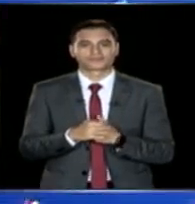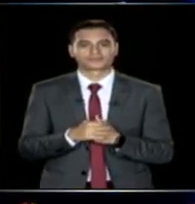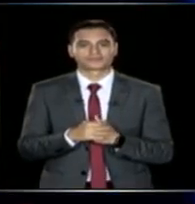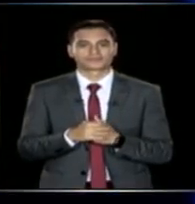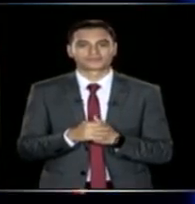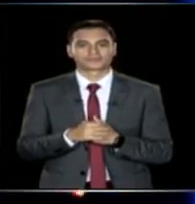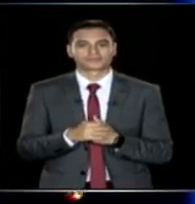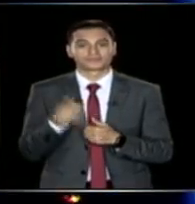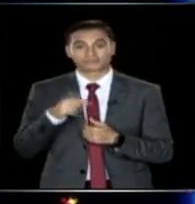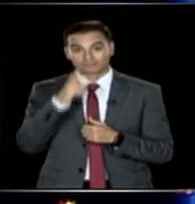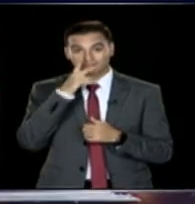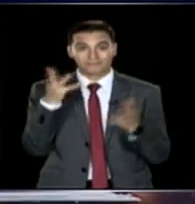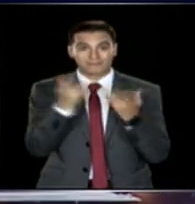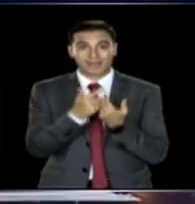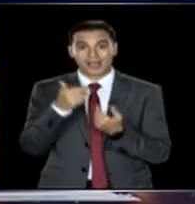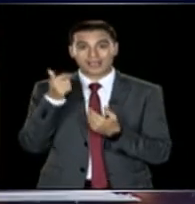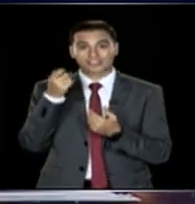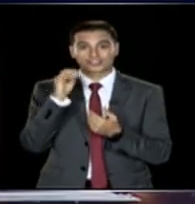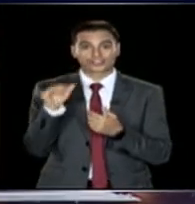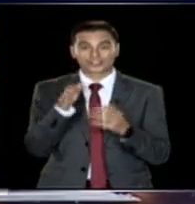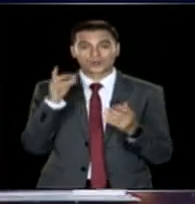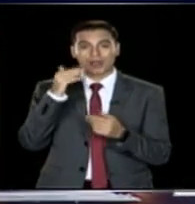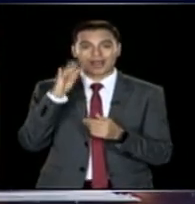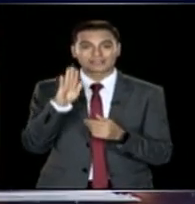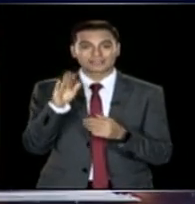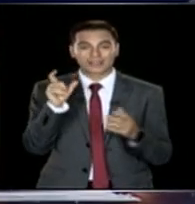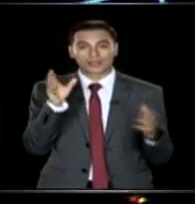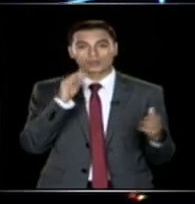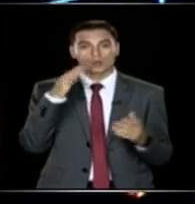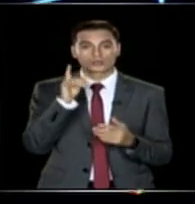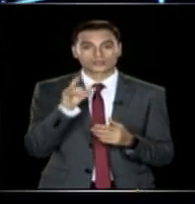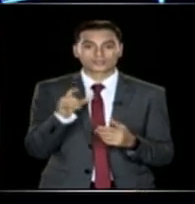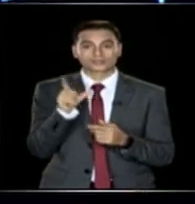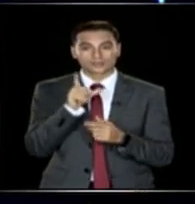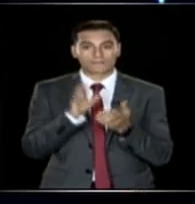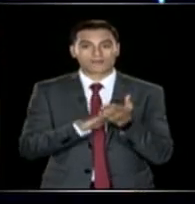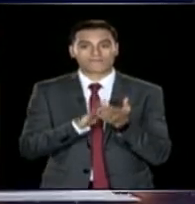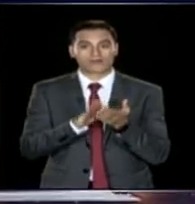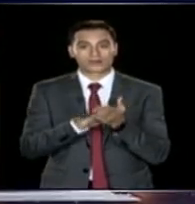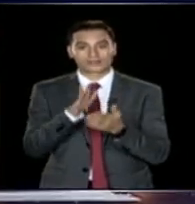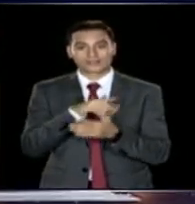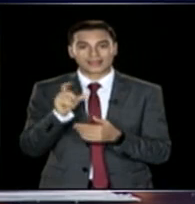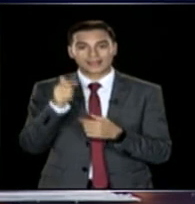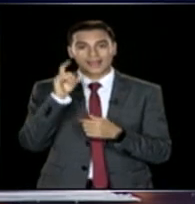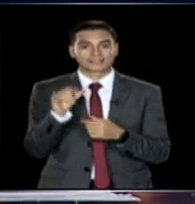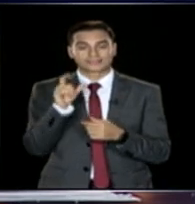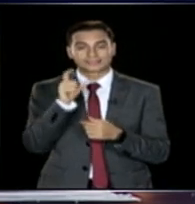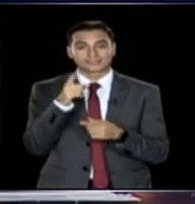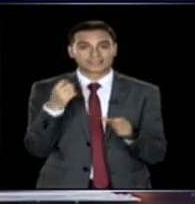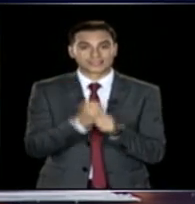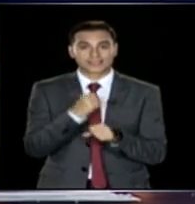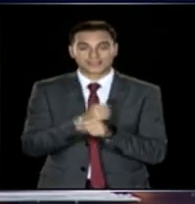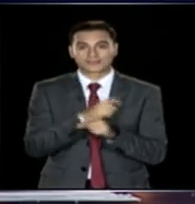كان مع إنجي وجدان وحسن حسني، وهلا فاخر. برافو عليك، برافو يا نادين وبرافو يا